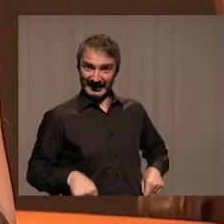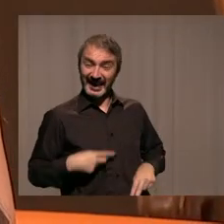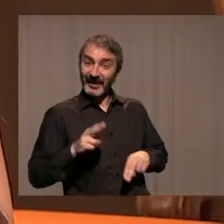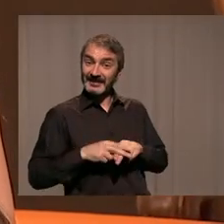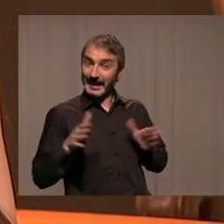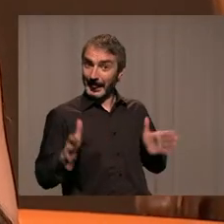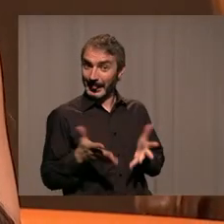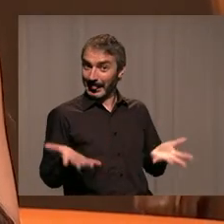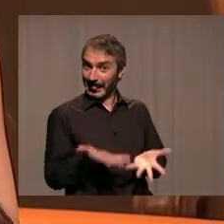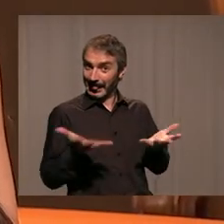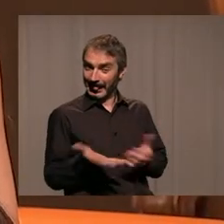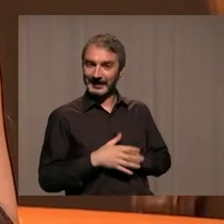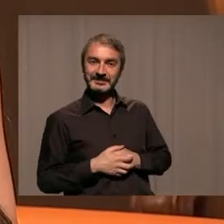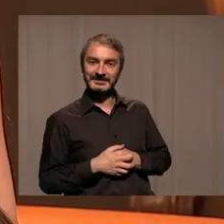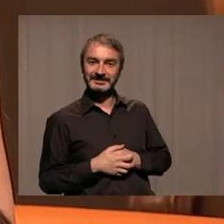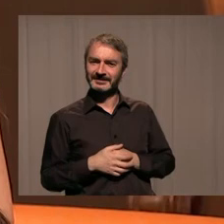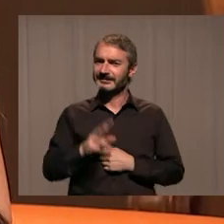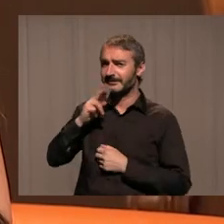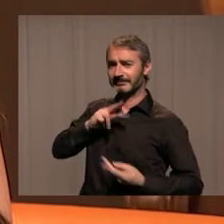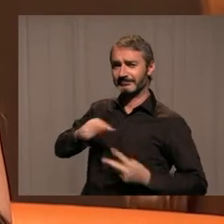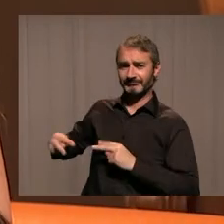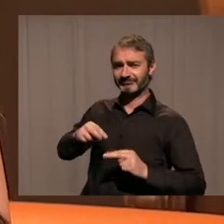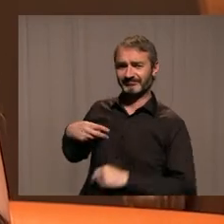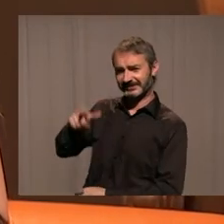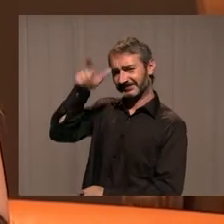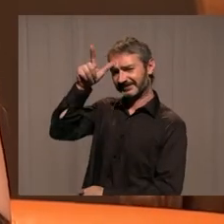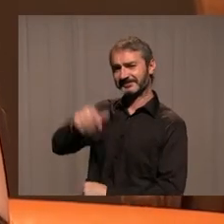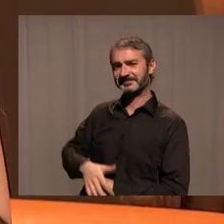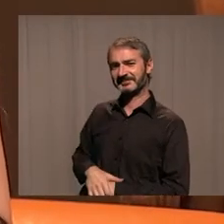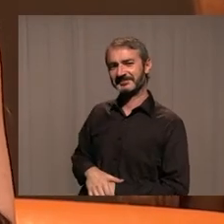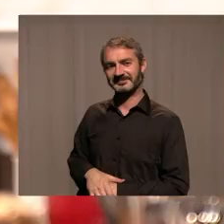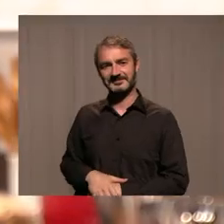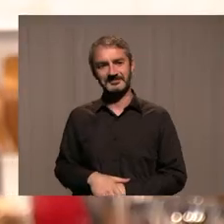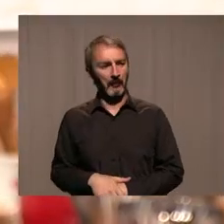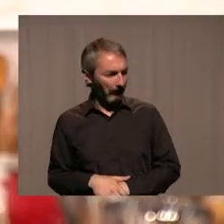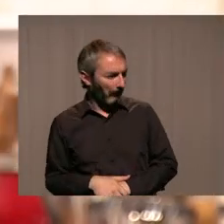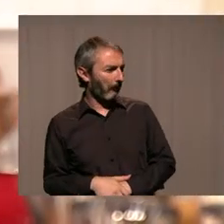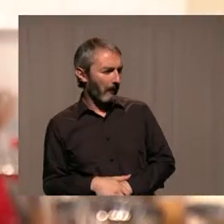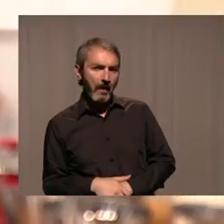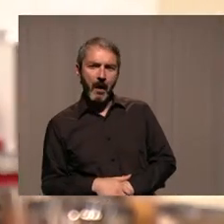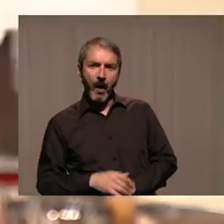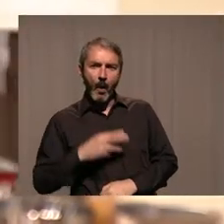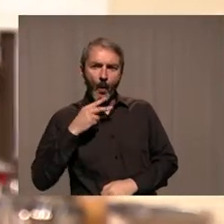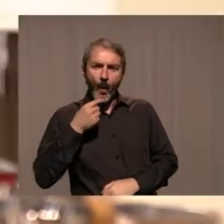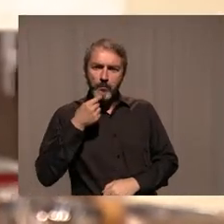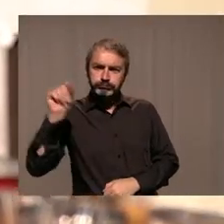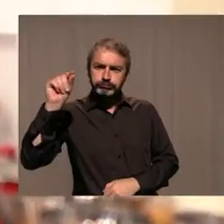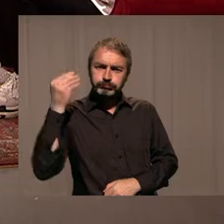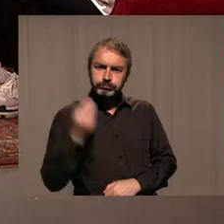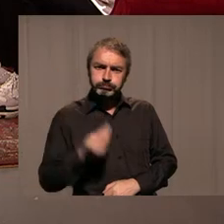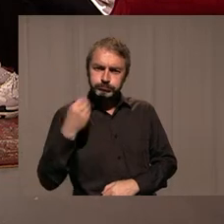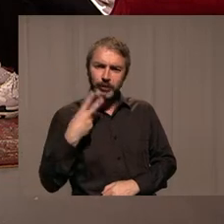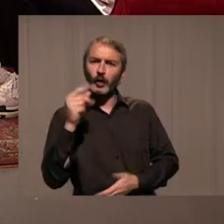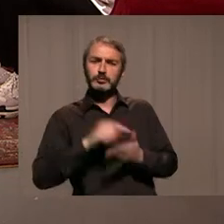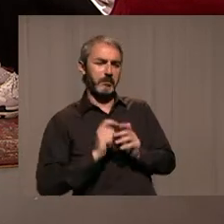petita festa que hem muntat. We are here in a kleine party. Dos punts té bon accent, eh? Dos punts més, dos punts baixa més, Clàudia. Saxònia.